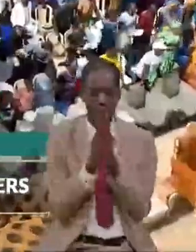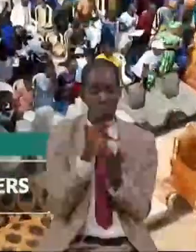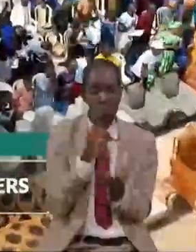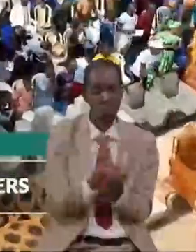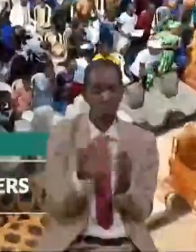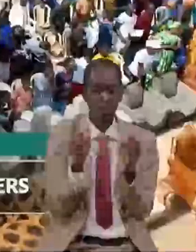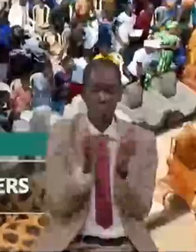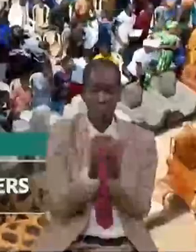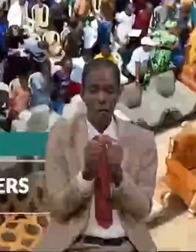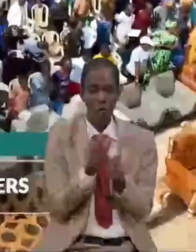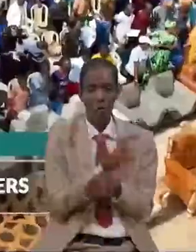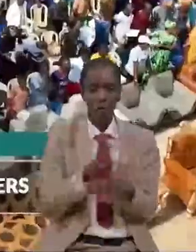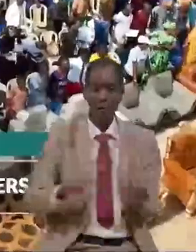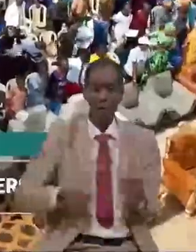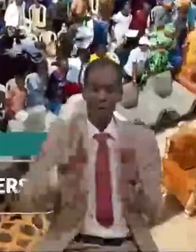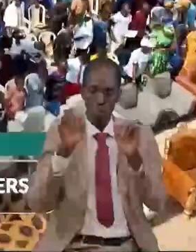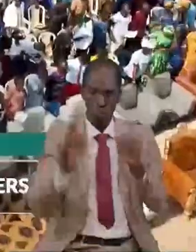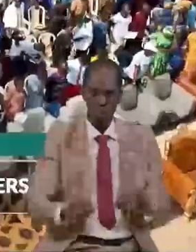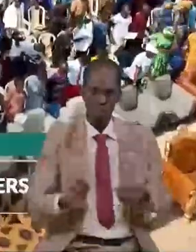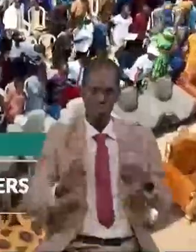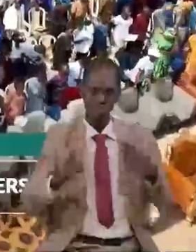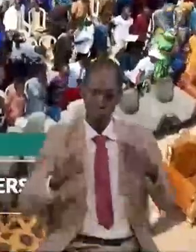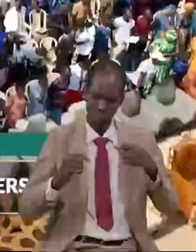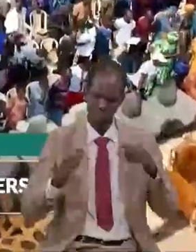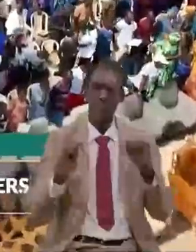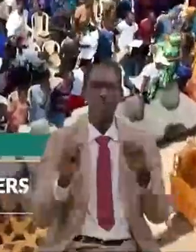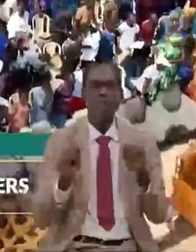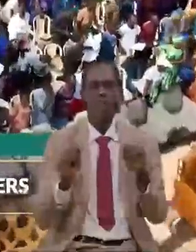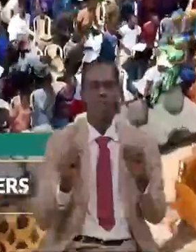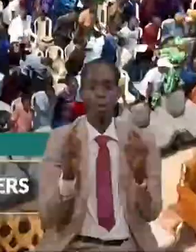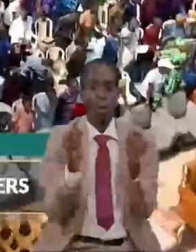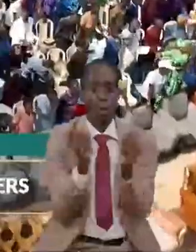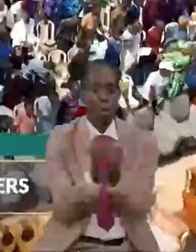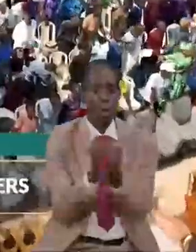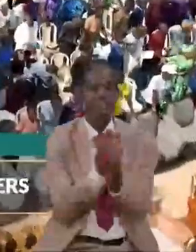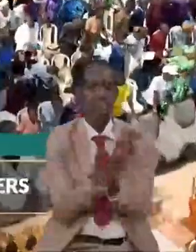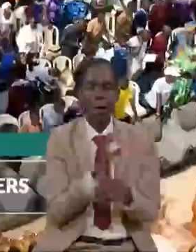Tu peux oser avec Christ.